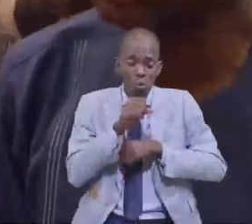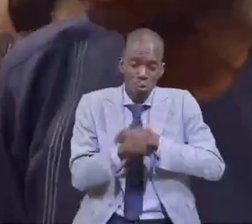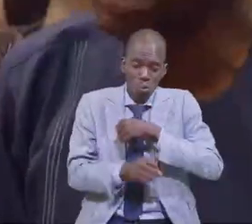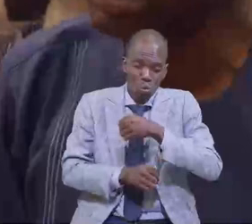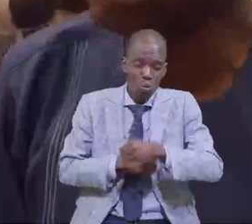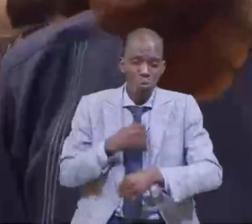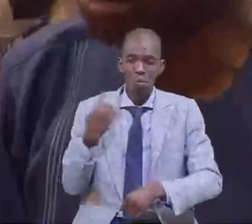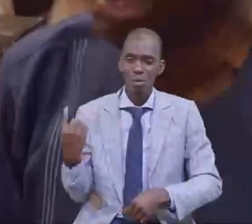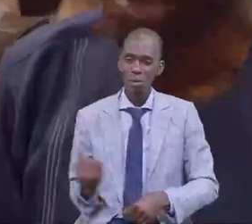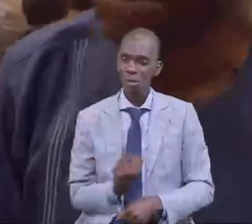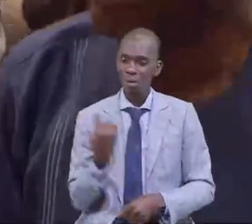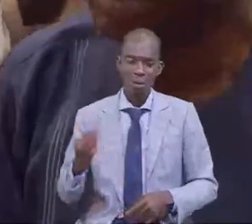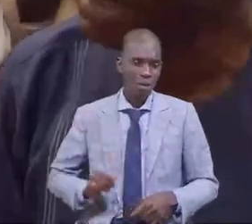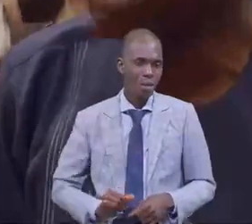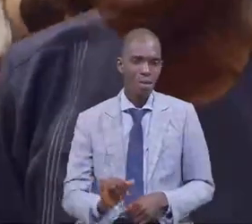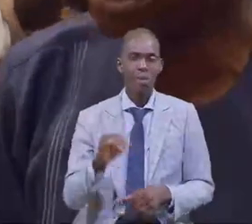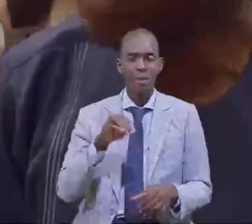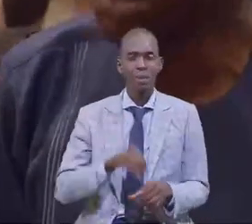dans la souffrance éternelle en enfer.